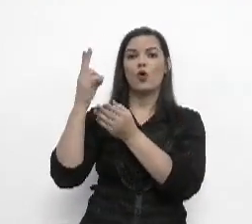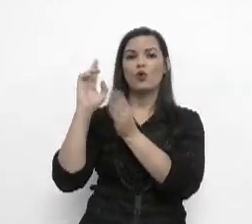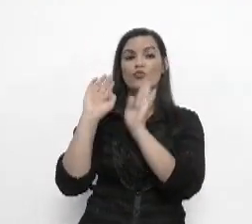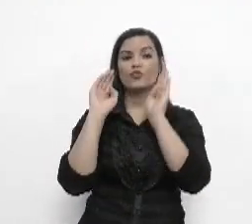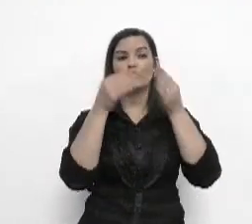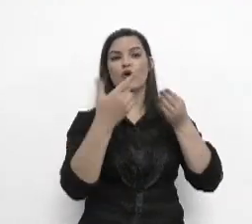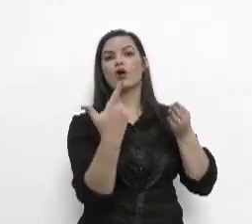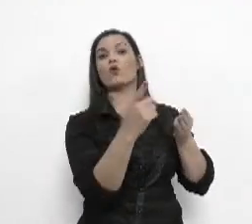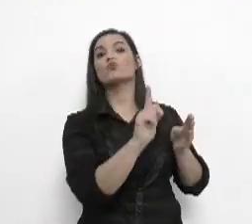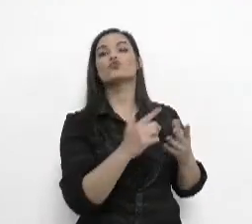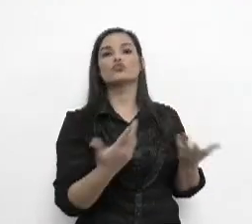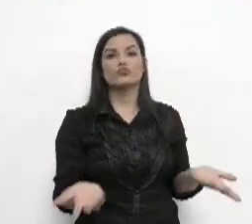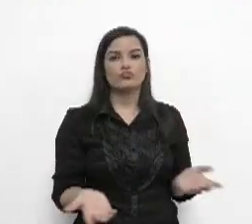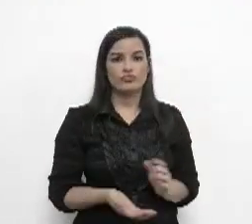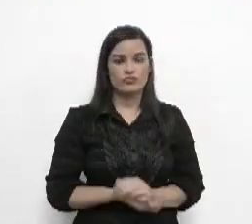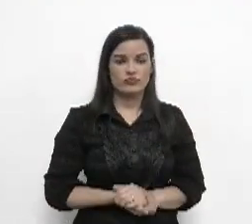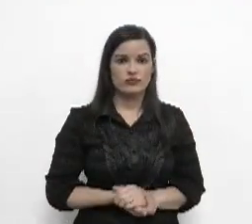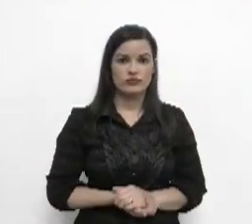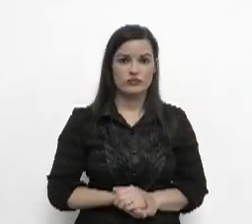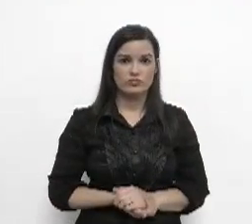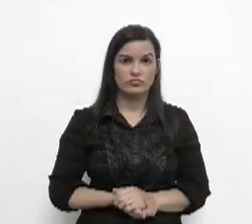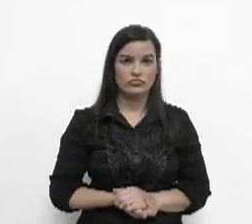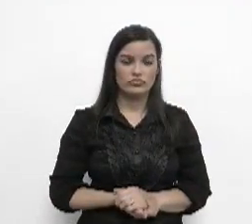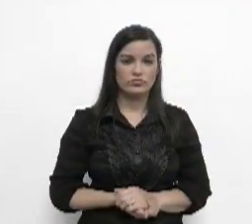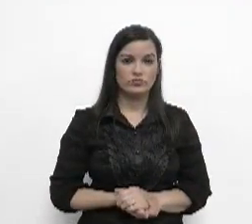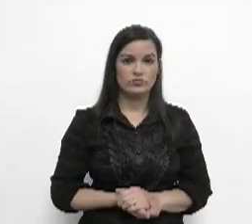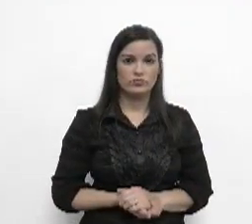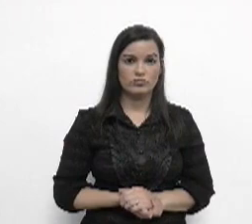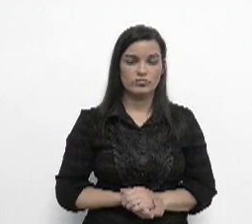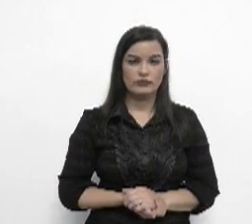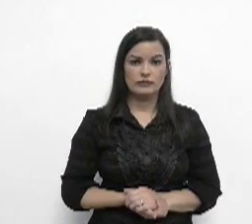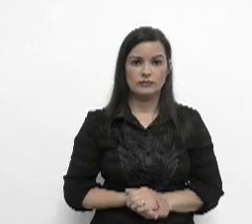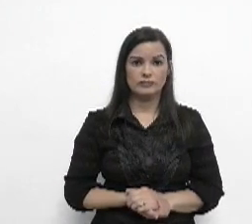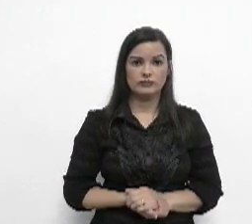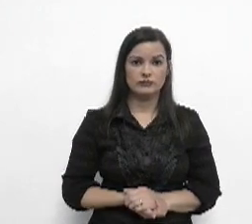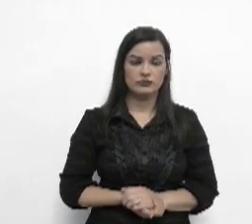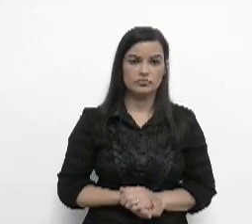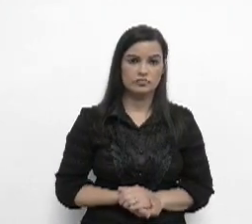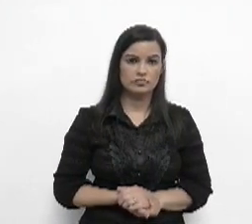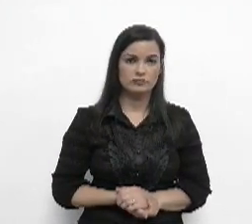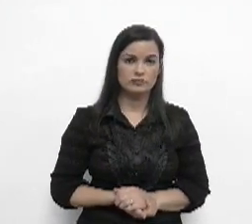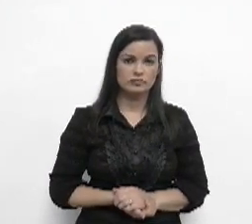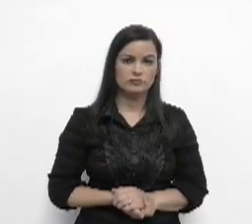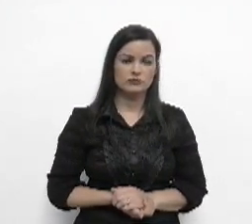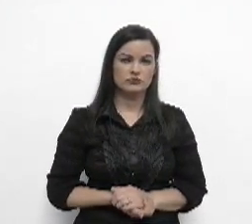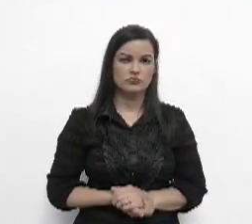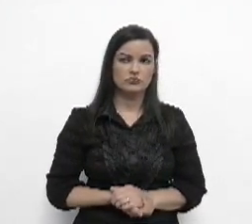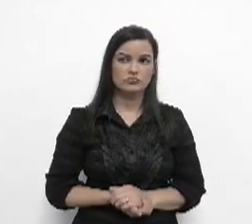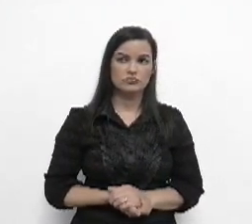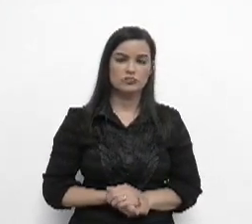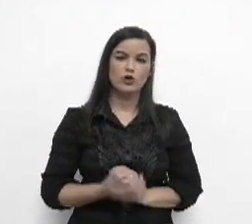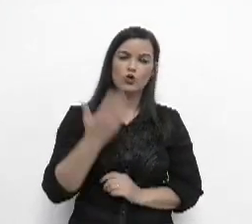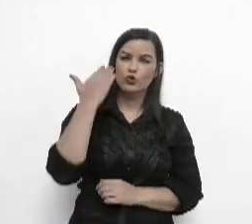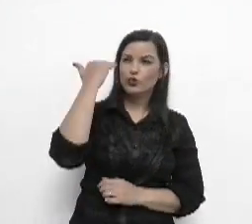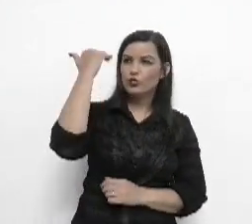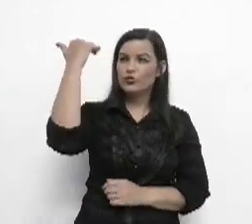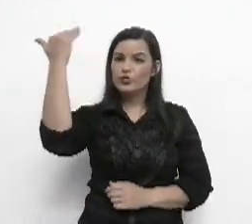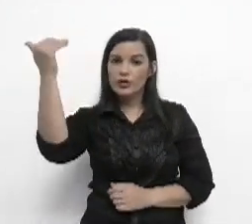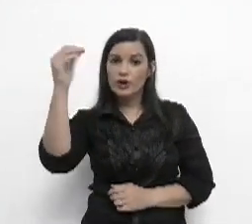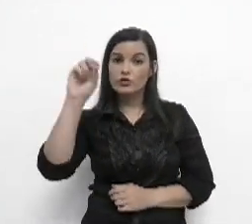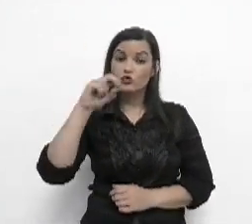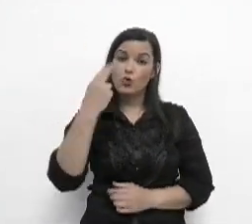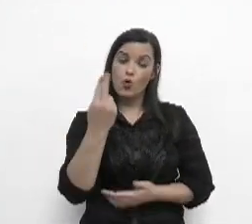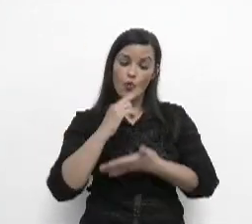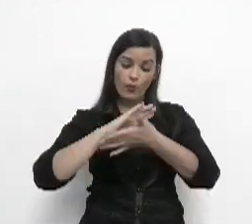그리스도인으로서의 삶의 성공과 실패는 하나님께 집중하느냐 집중하지 않느냐에 있습니다. O sucesso e a derrota em nossa vida espiritual